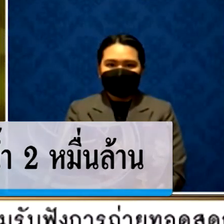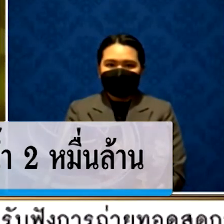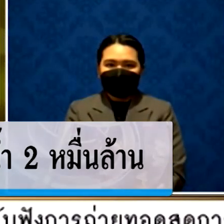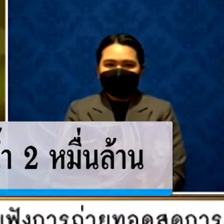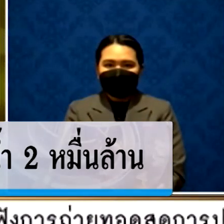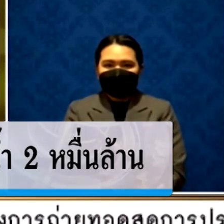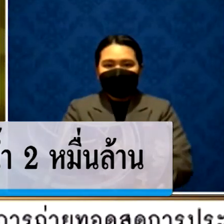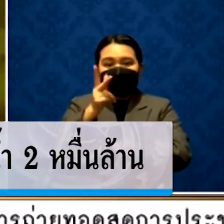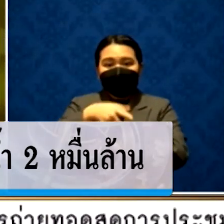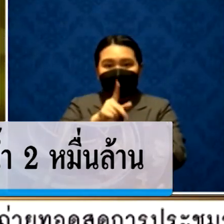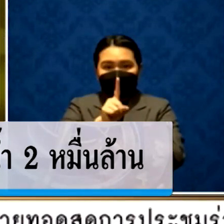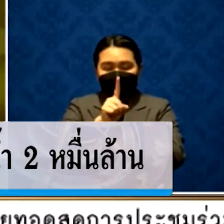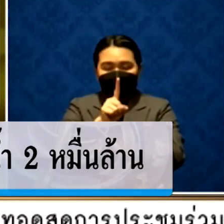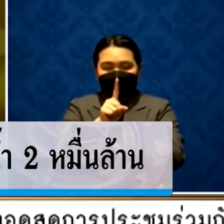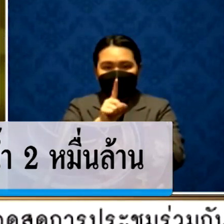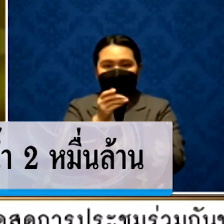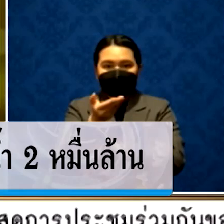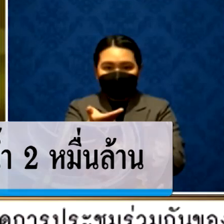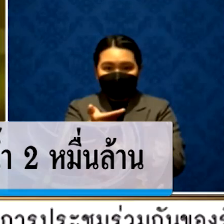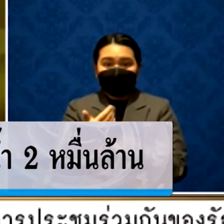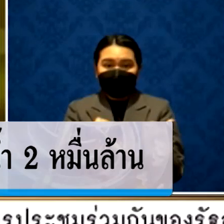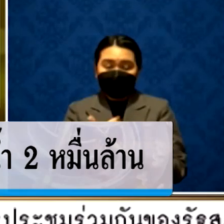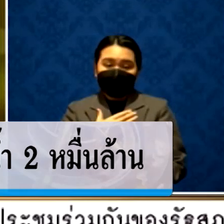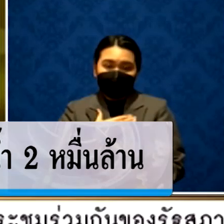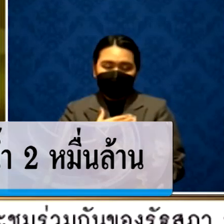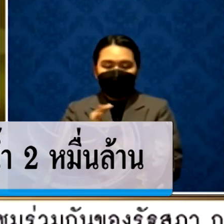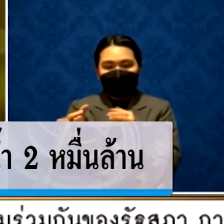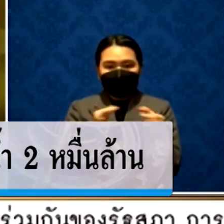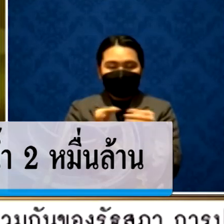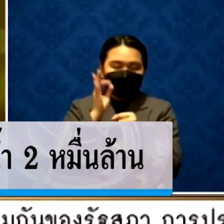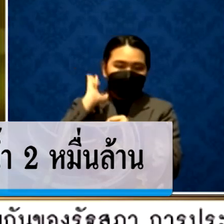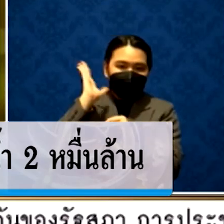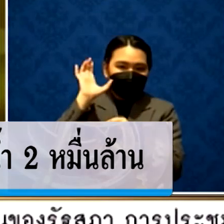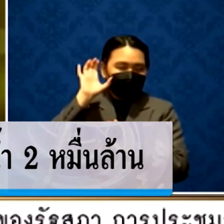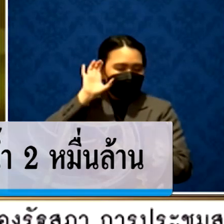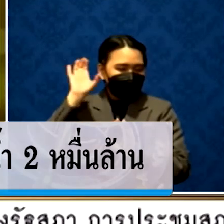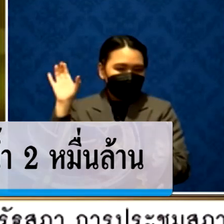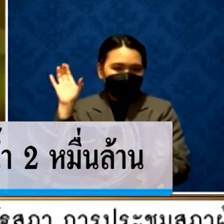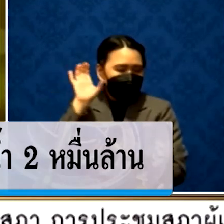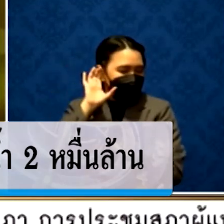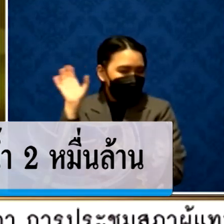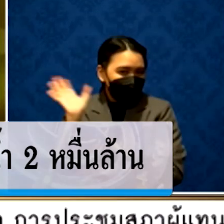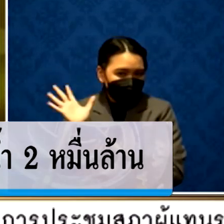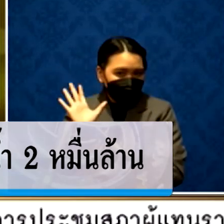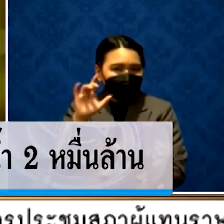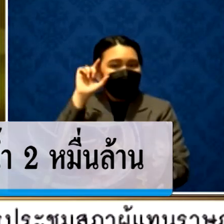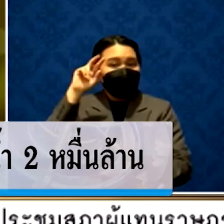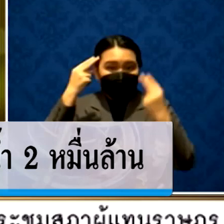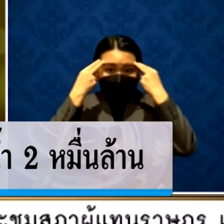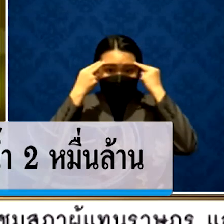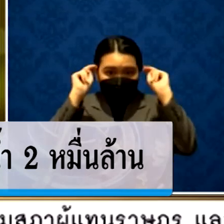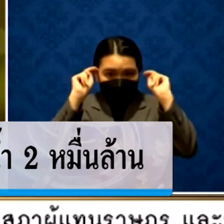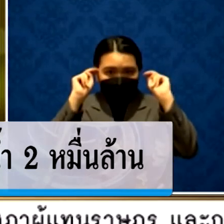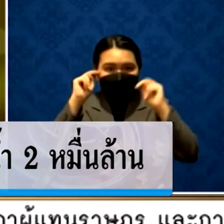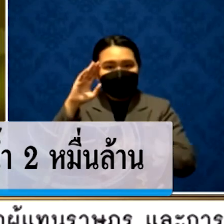เพราะว่าซื้อเรือดำน้ำแต่ไม่มีเครื่องยนต์เท่ากับว่าเราต้องเสียค่าโง่ 27,000 ล้าน